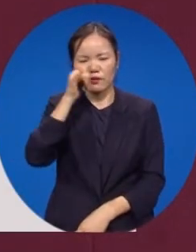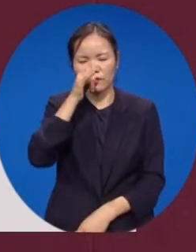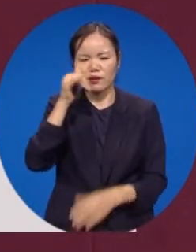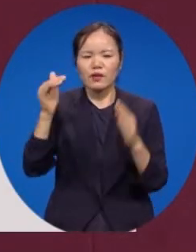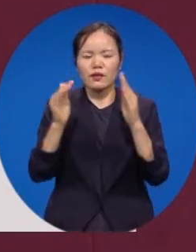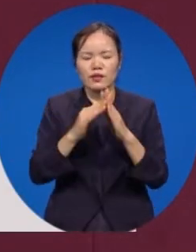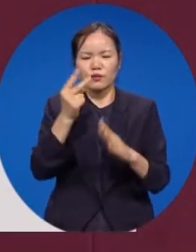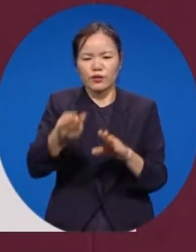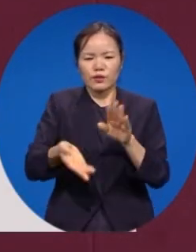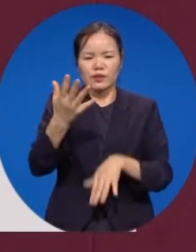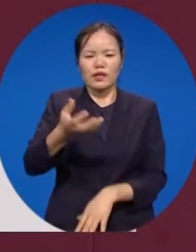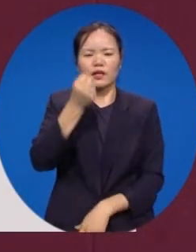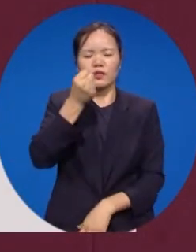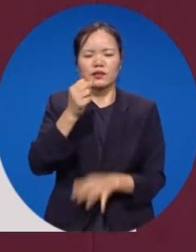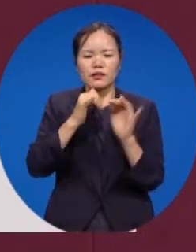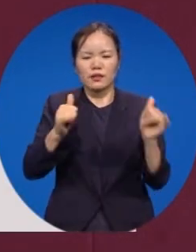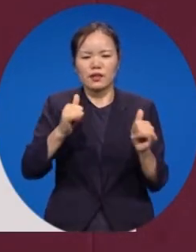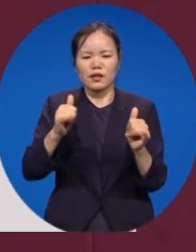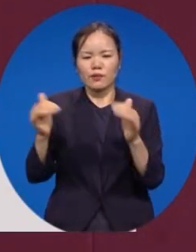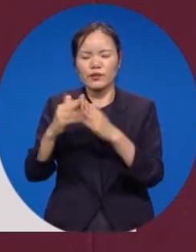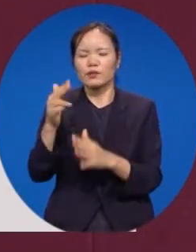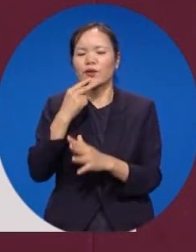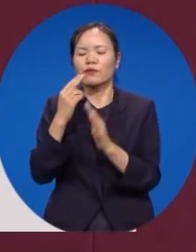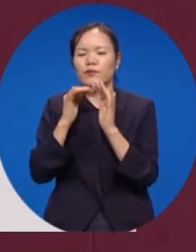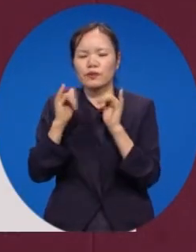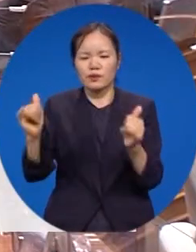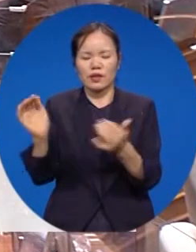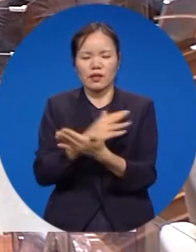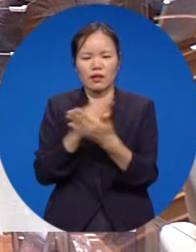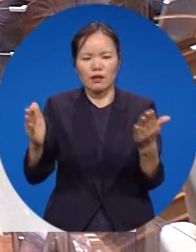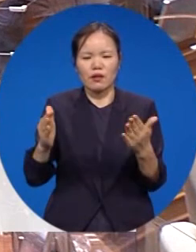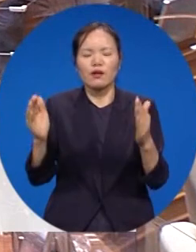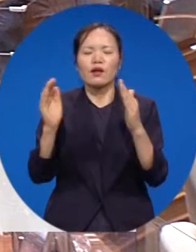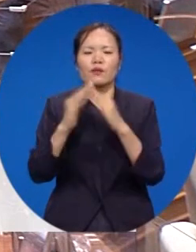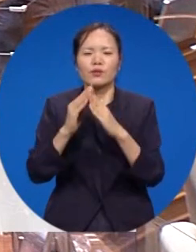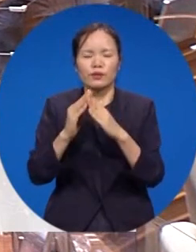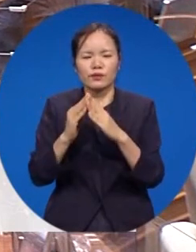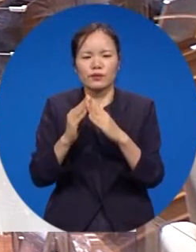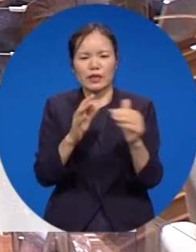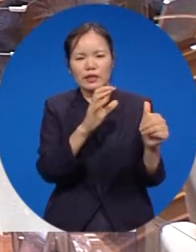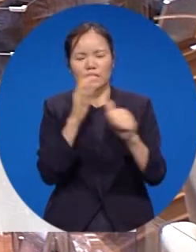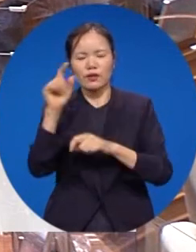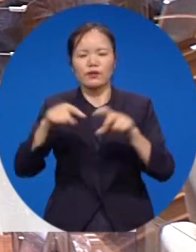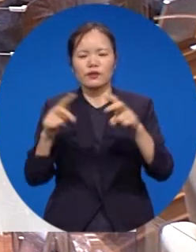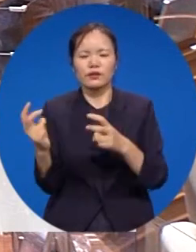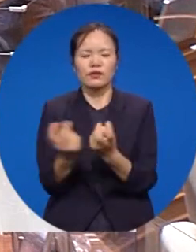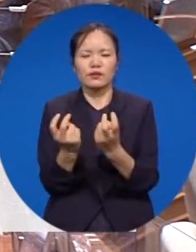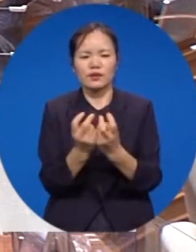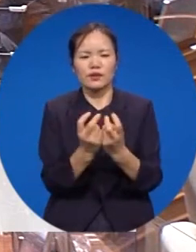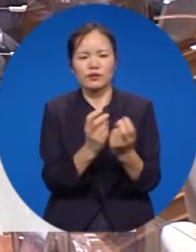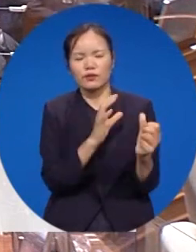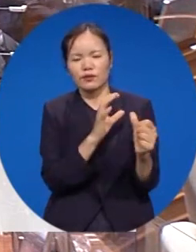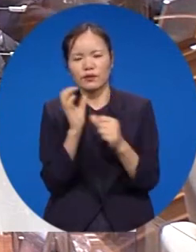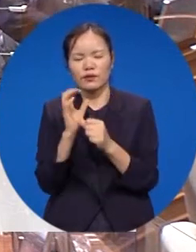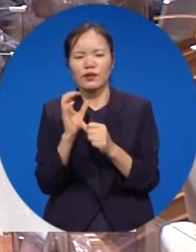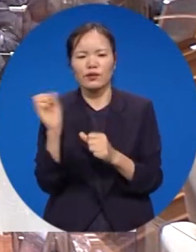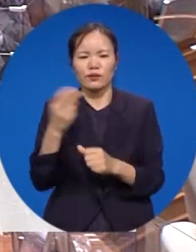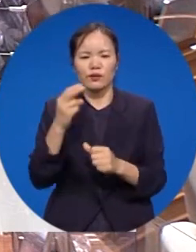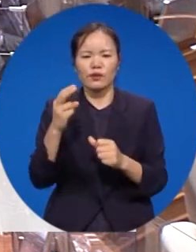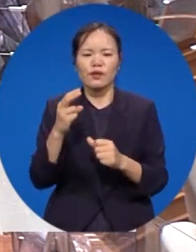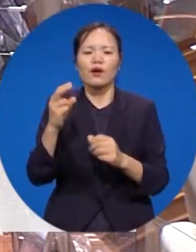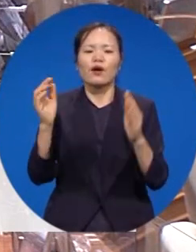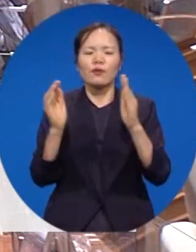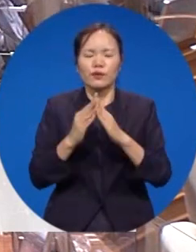다주택자와 무주택자를 편가르며 부동산을 정치화하였을 뿐만 아니라 이 정권은 부동산 문제를 정책이